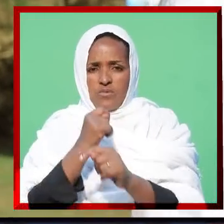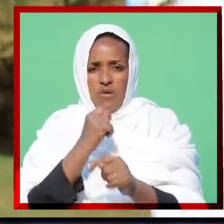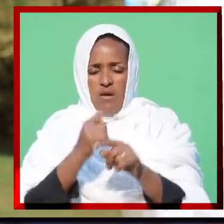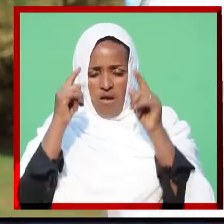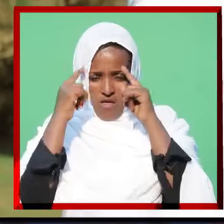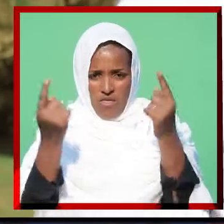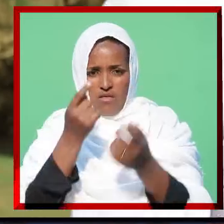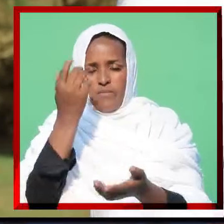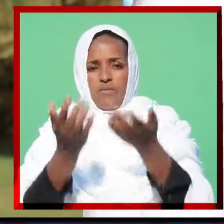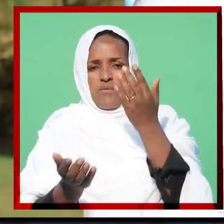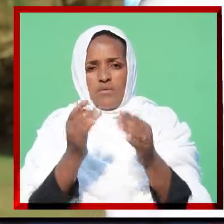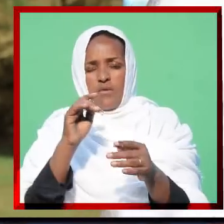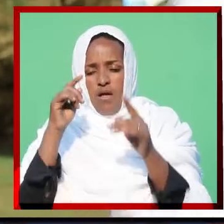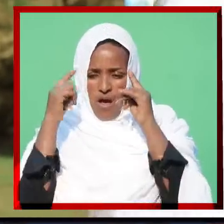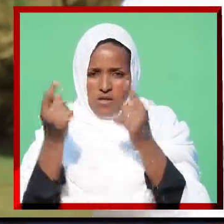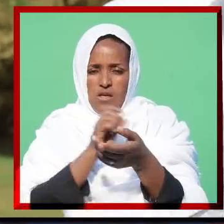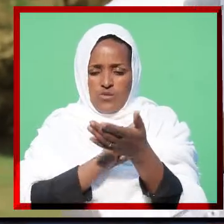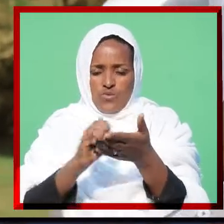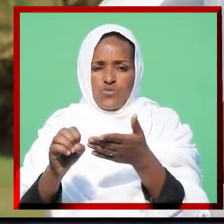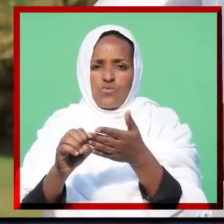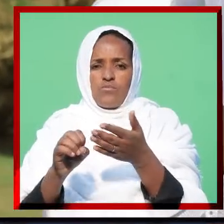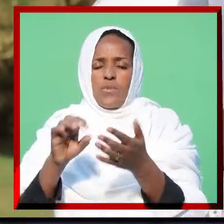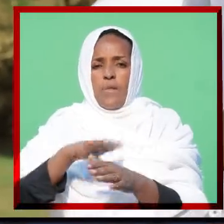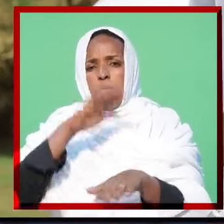ጽድቅም ስለሚበላለጠው ኃጢአቱም ጽድቁም ይበላለጣል።